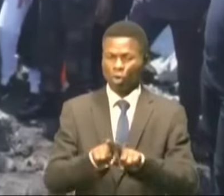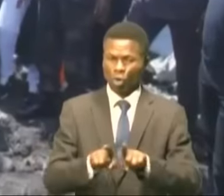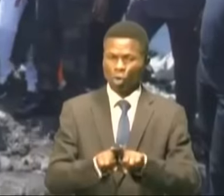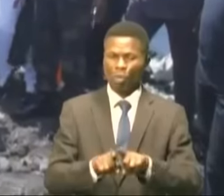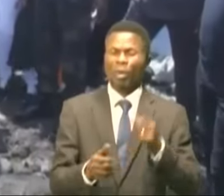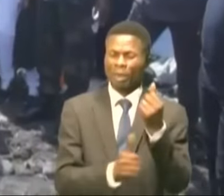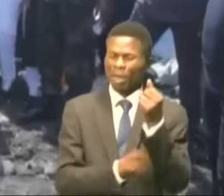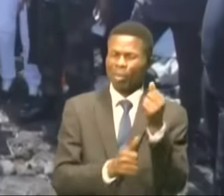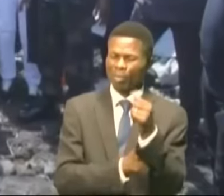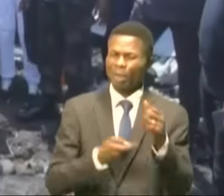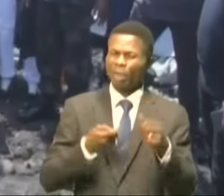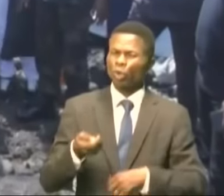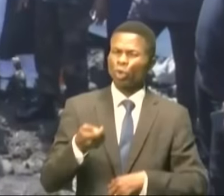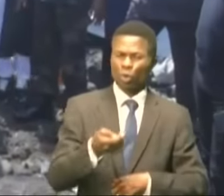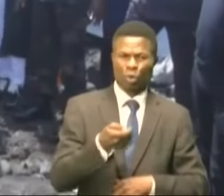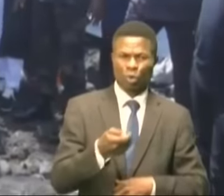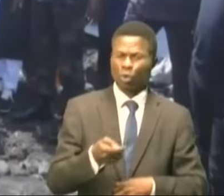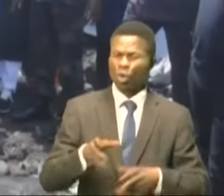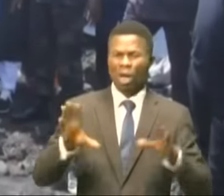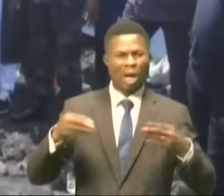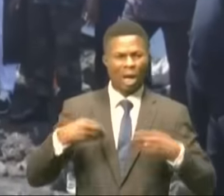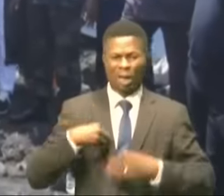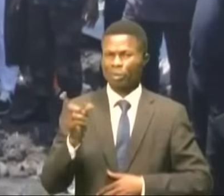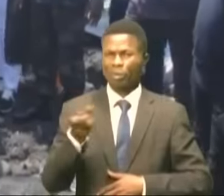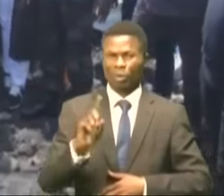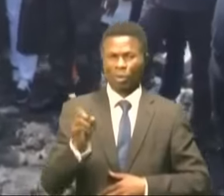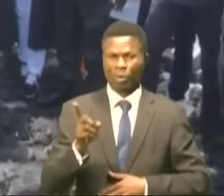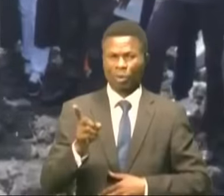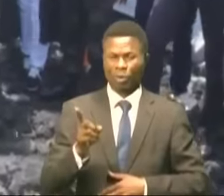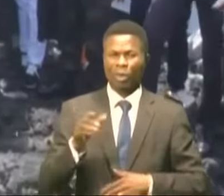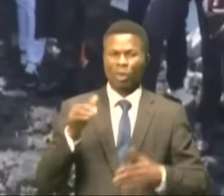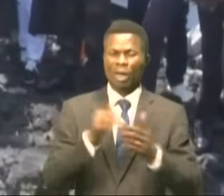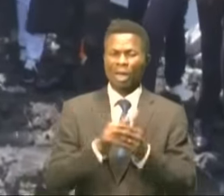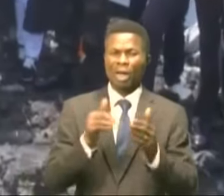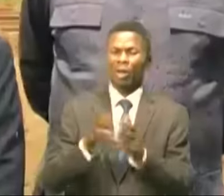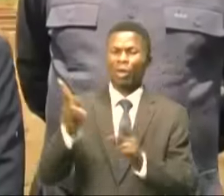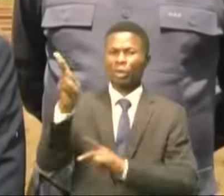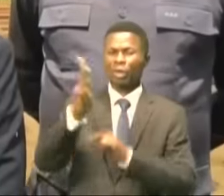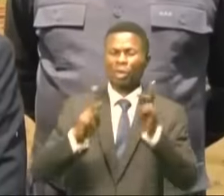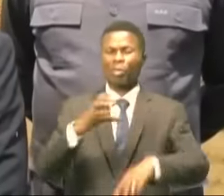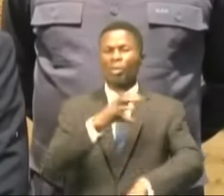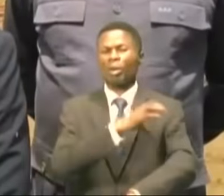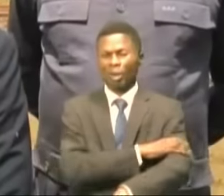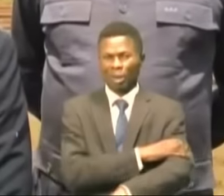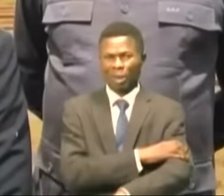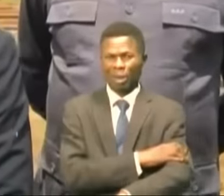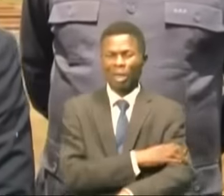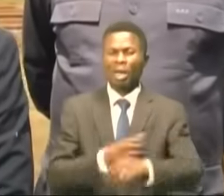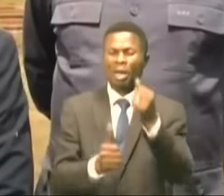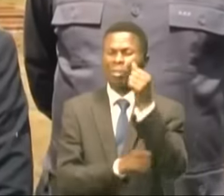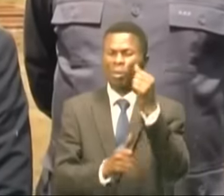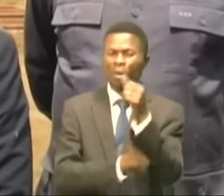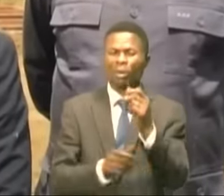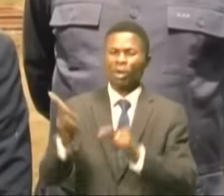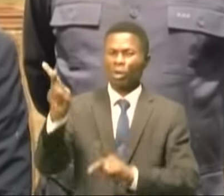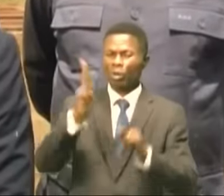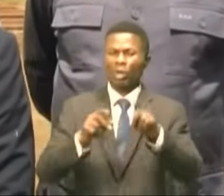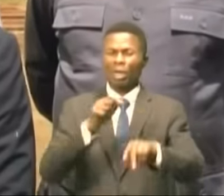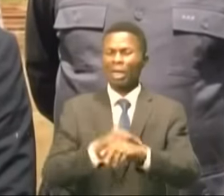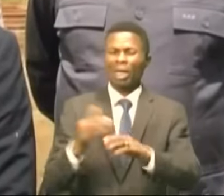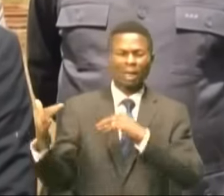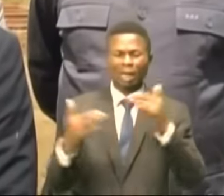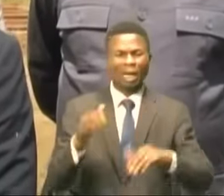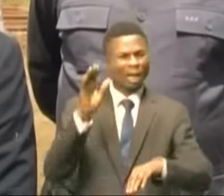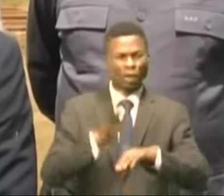de guerre. On ne peut pas se permettre de s'en prendre à des populations civiles ou à des biens civils, même pendant la guerre. Cela